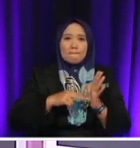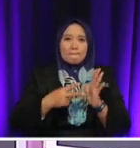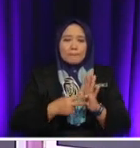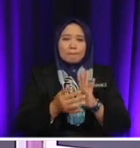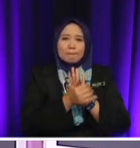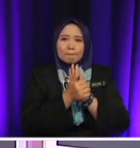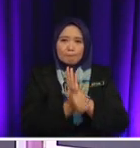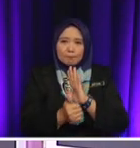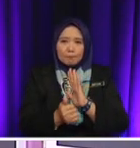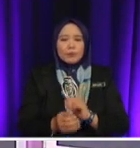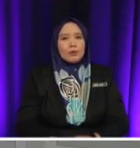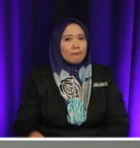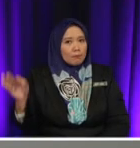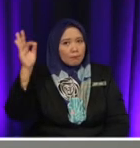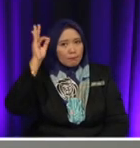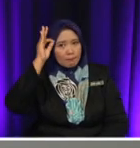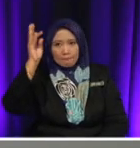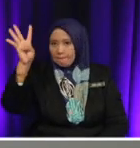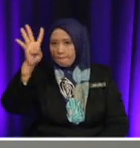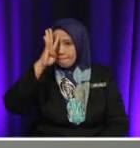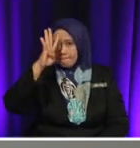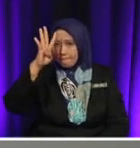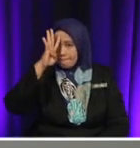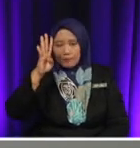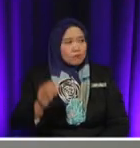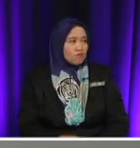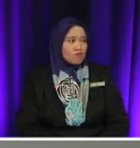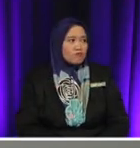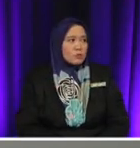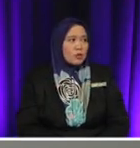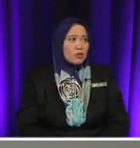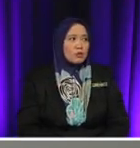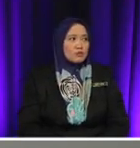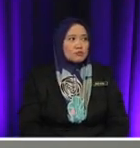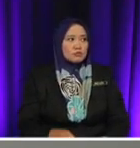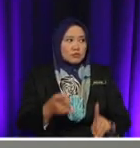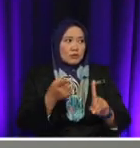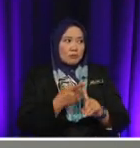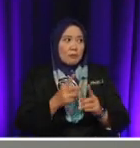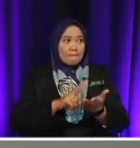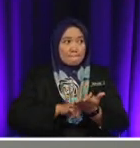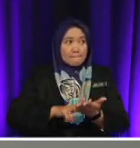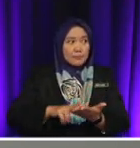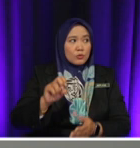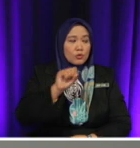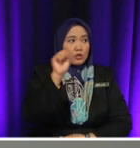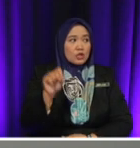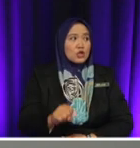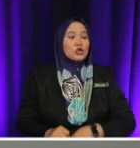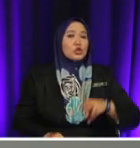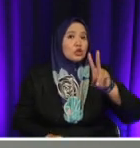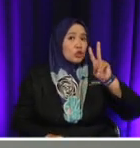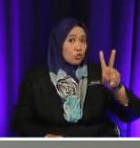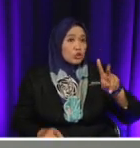kehendak situasi soalan yang diberikan okey garis maklumat penting daripada soalan ditanya sekali lagi Cikgu